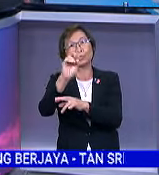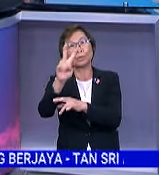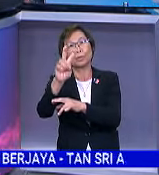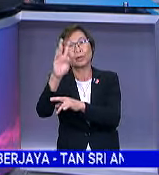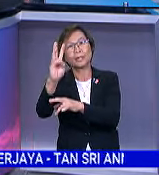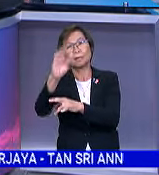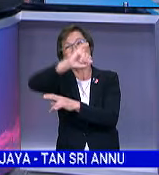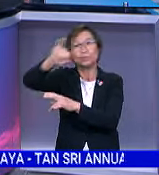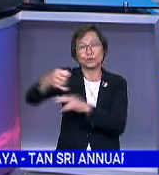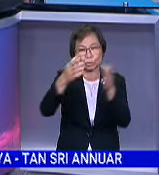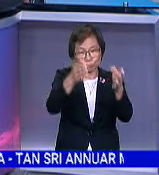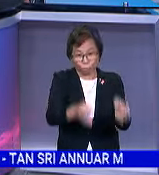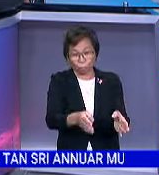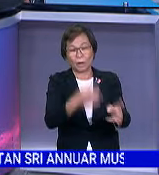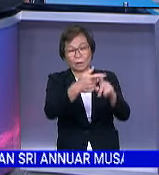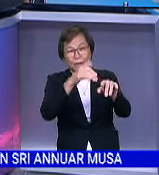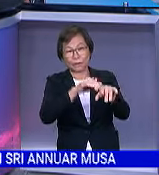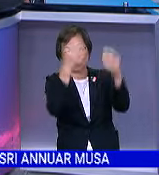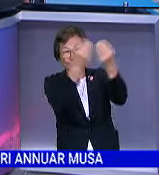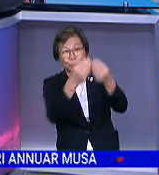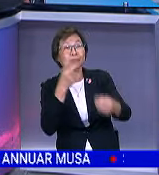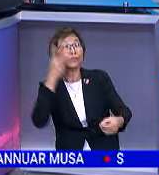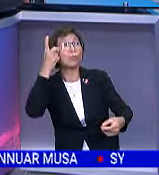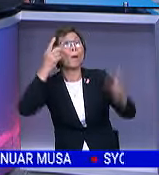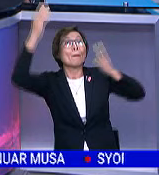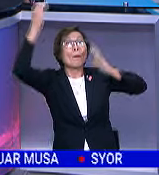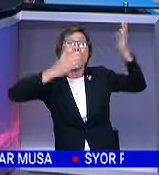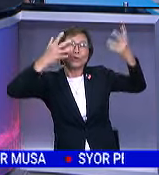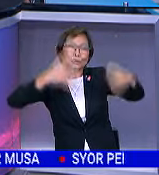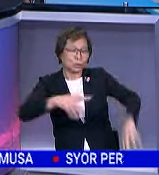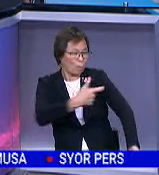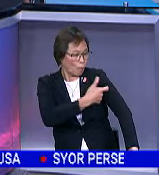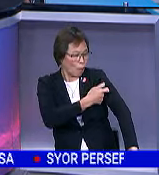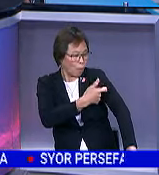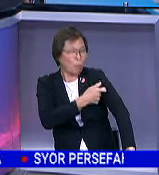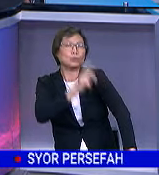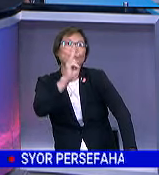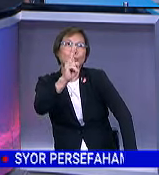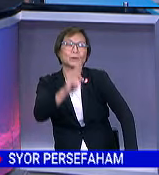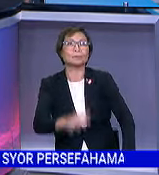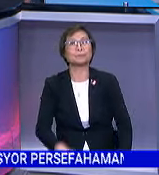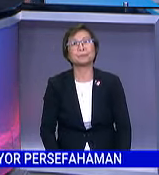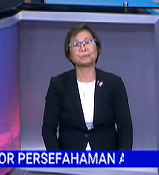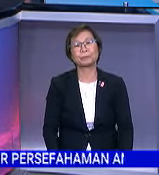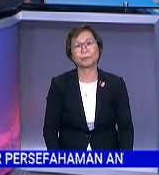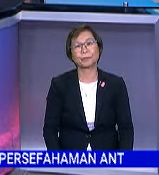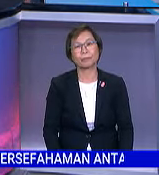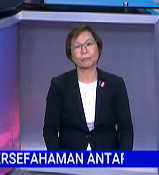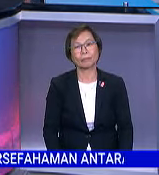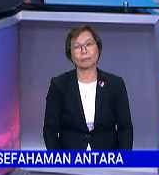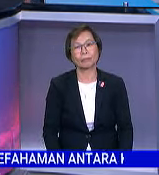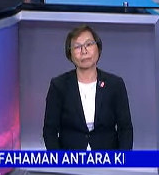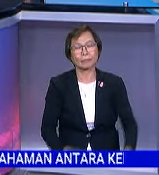17026 juta individu daripada populasi dewasa di negara ini sudah lengkap divaksin setakat semalam